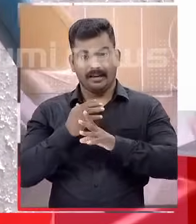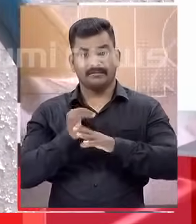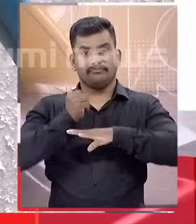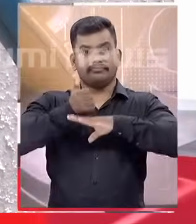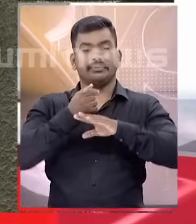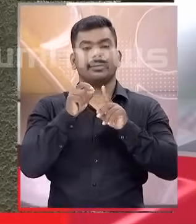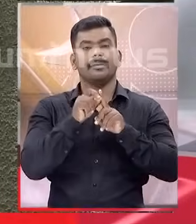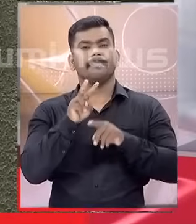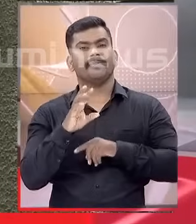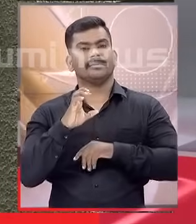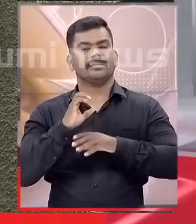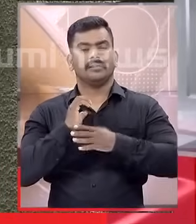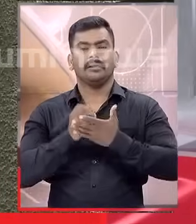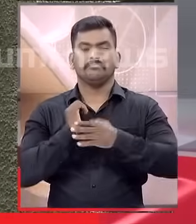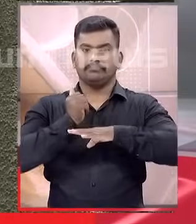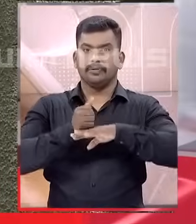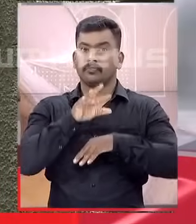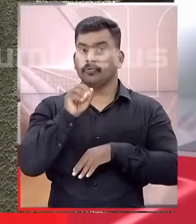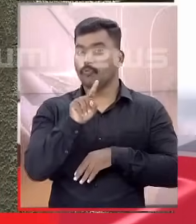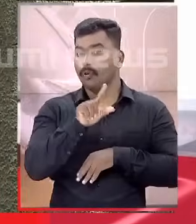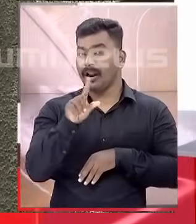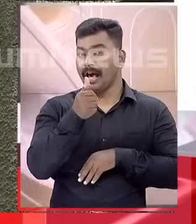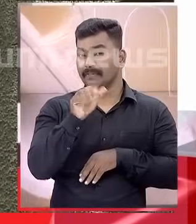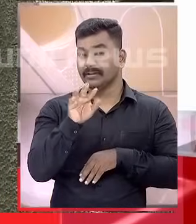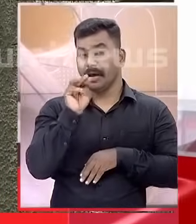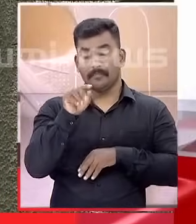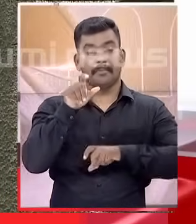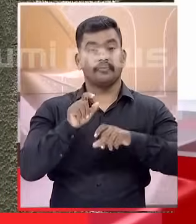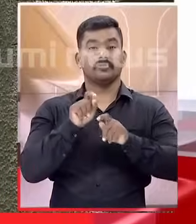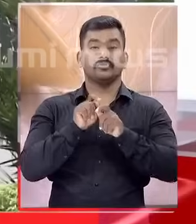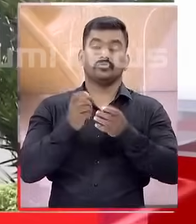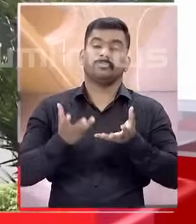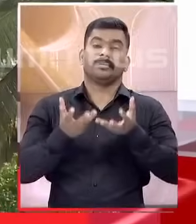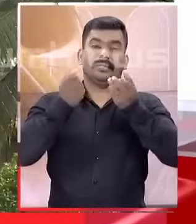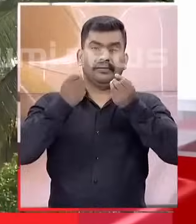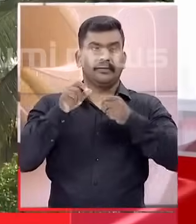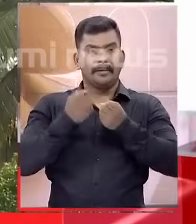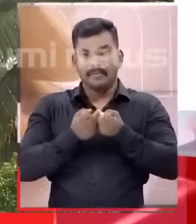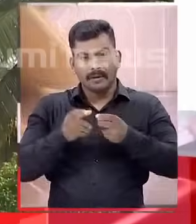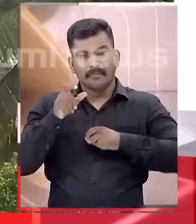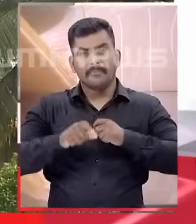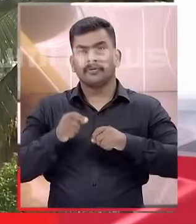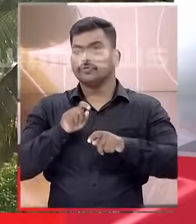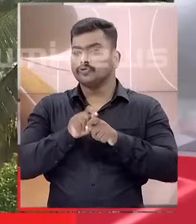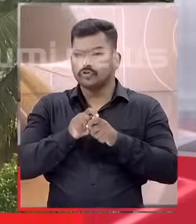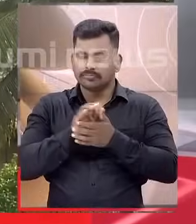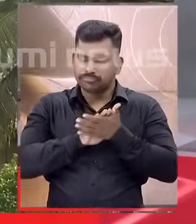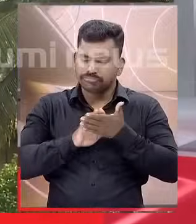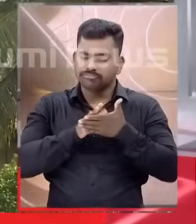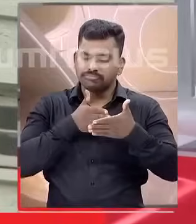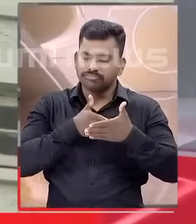ശേഷം ഇതുവരെ 1,60,000 പേർക്ക് തൊഴിൽ കൊടുത്തിട്ടുണ്ട്. അത് 1.5 വർഷത്തോളം തൊഴിൽ നിരോധനം നടത്തിയ